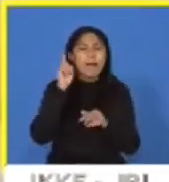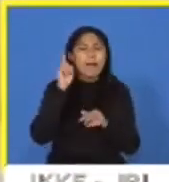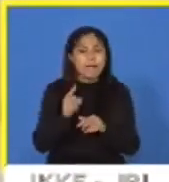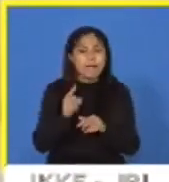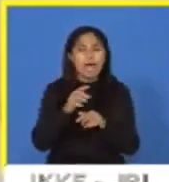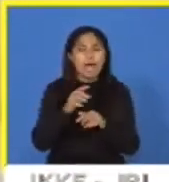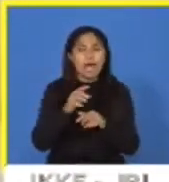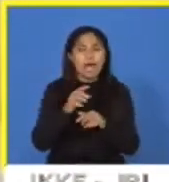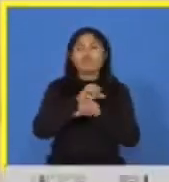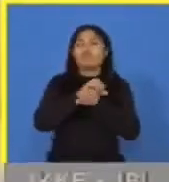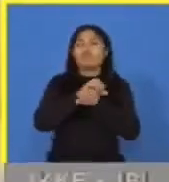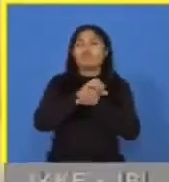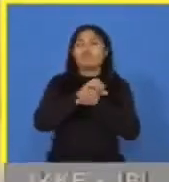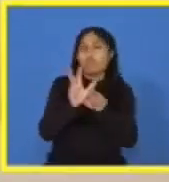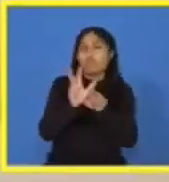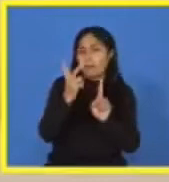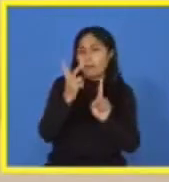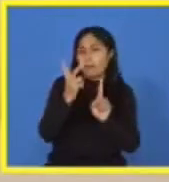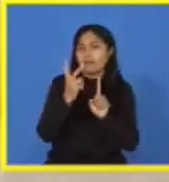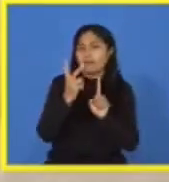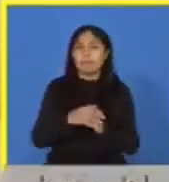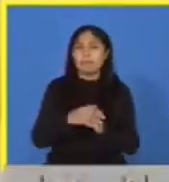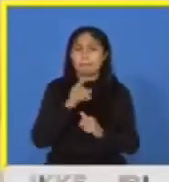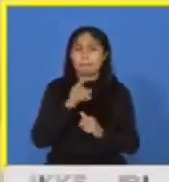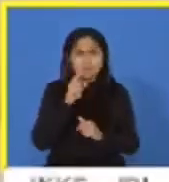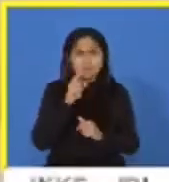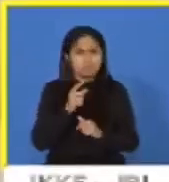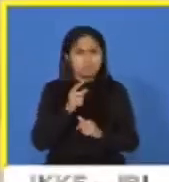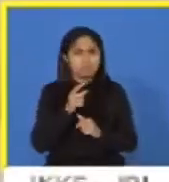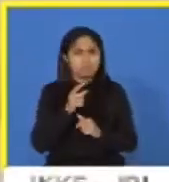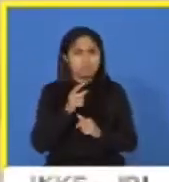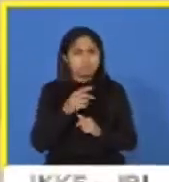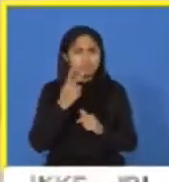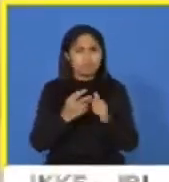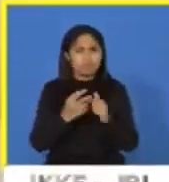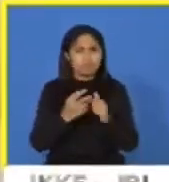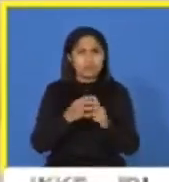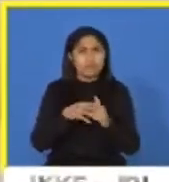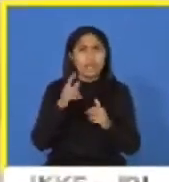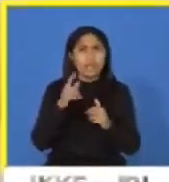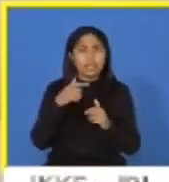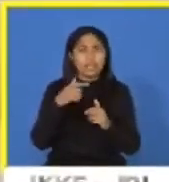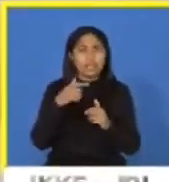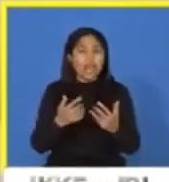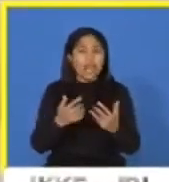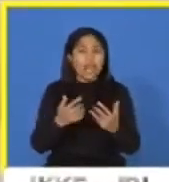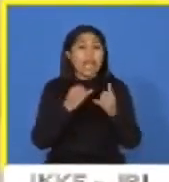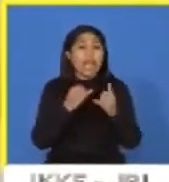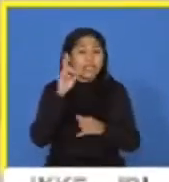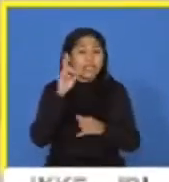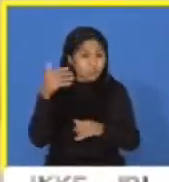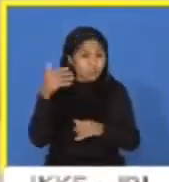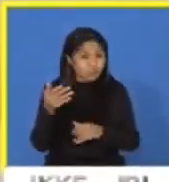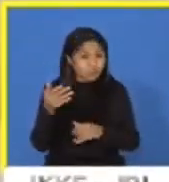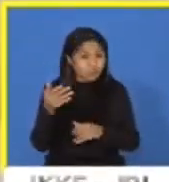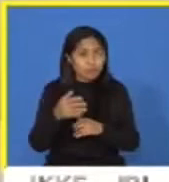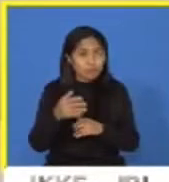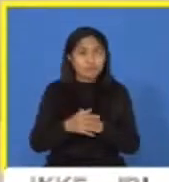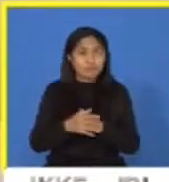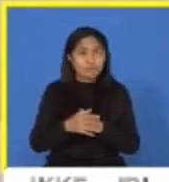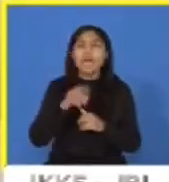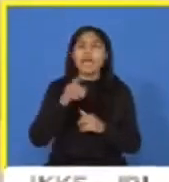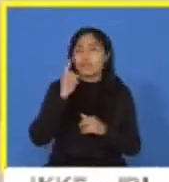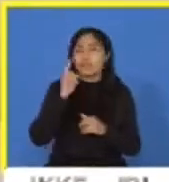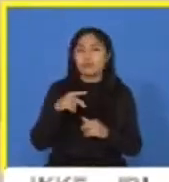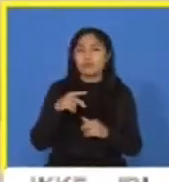terhadap COVID-19. Tentunya kemunculan klaster-klaster baru menjelang libur akhir tahun tentu kita